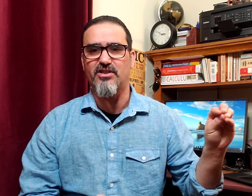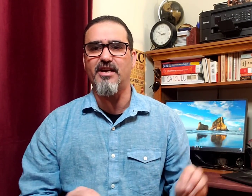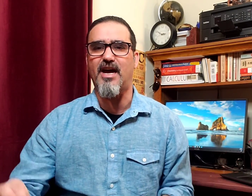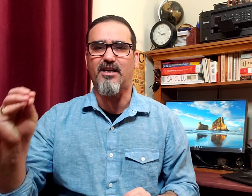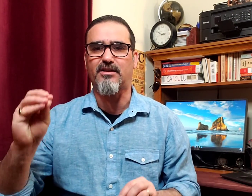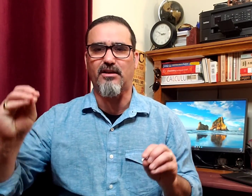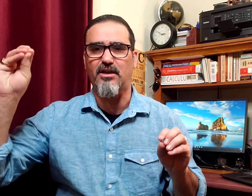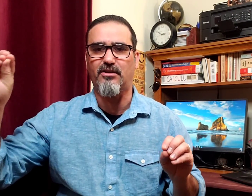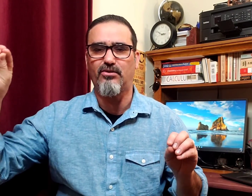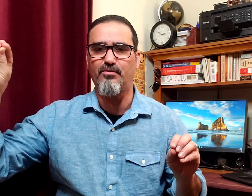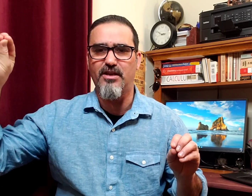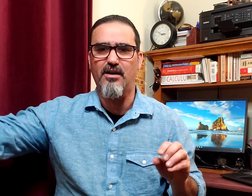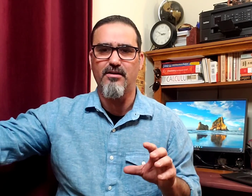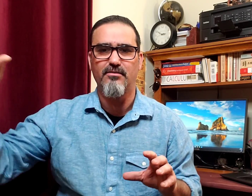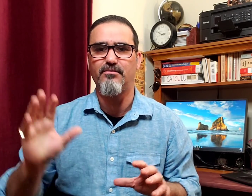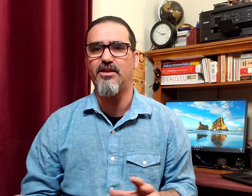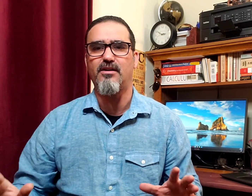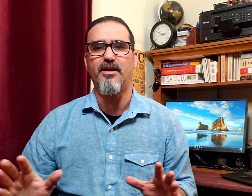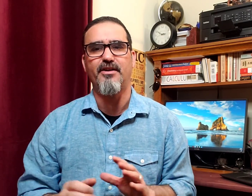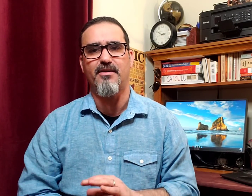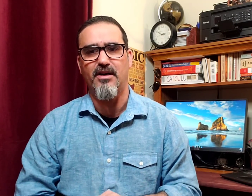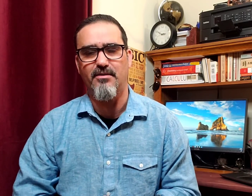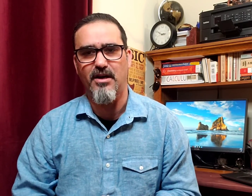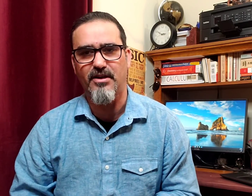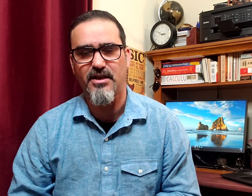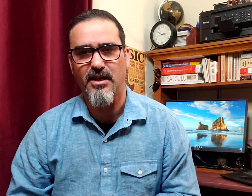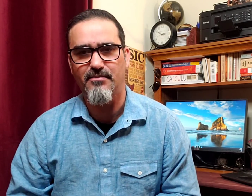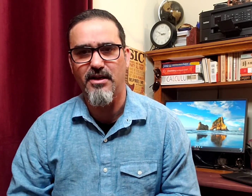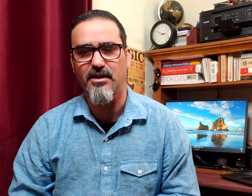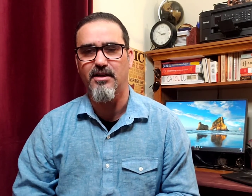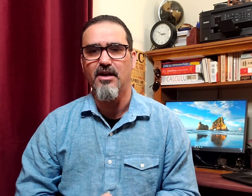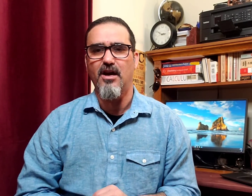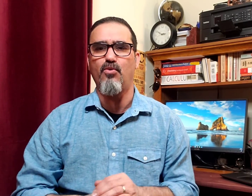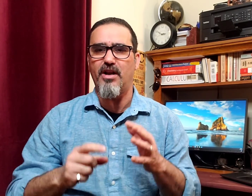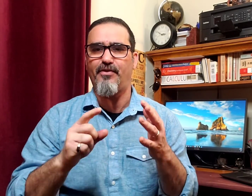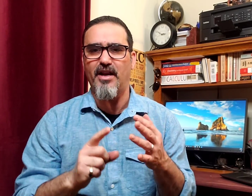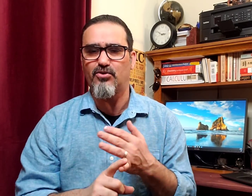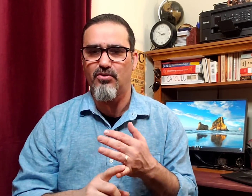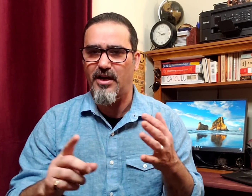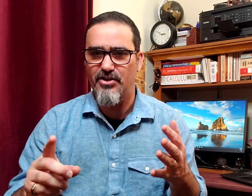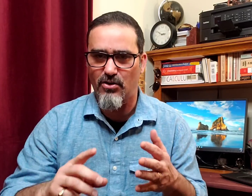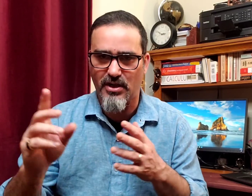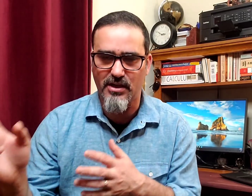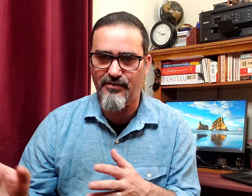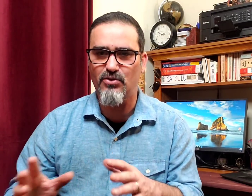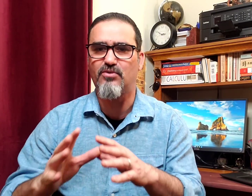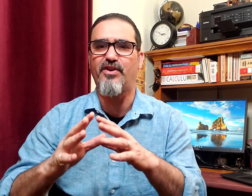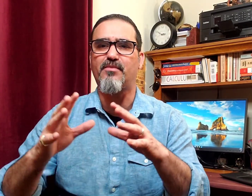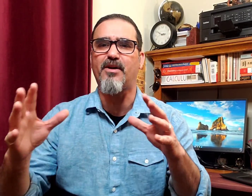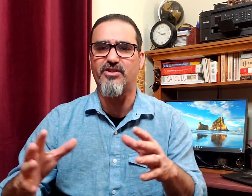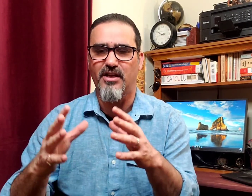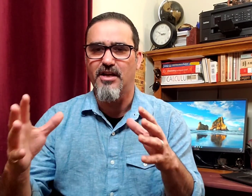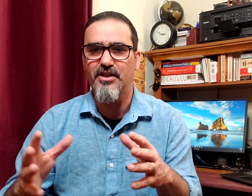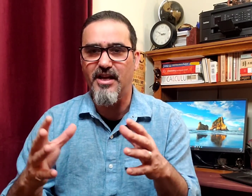النظام الجزائر أكثر تقدمية من النظام المخزني الملكي. أولا في علاقته الخارجية وشرحتها في الفيديو